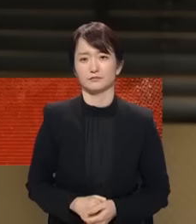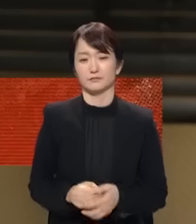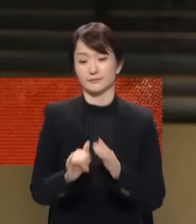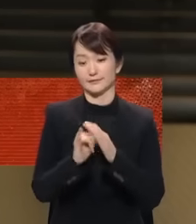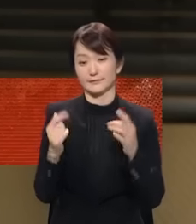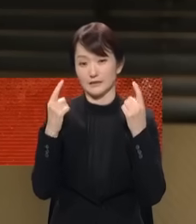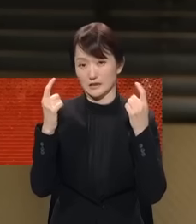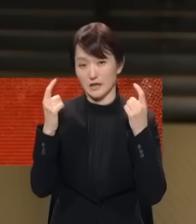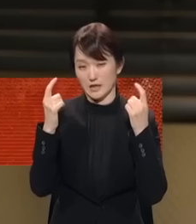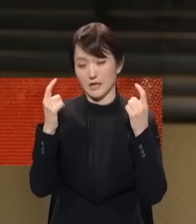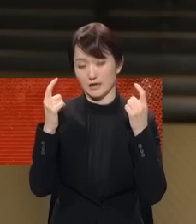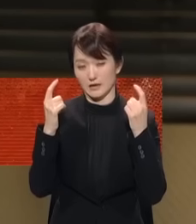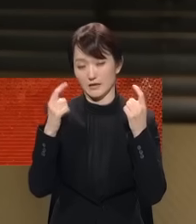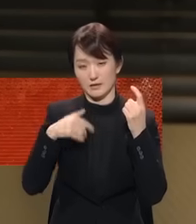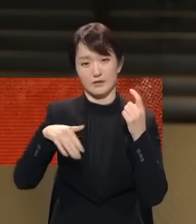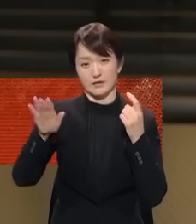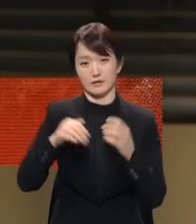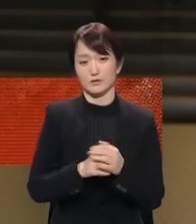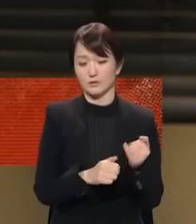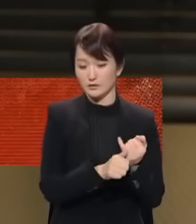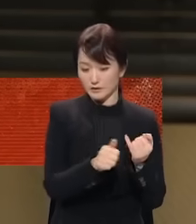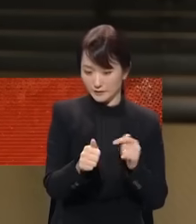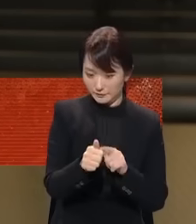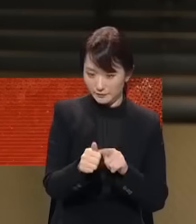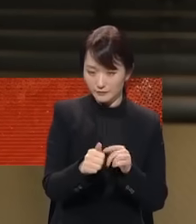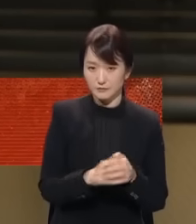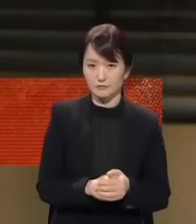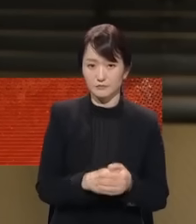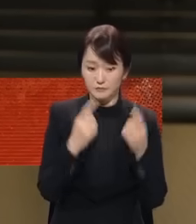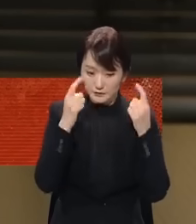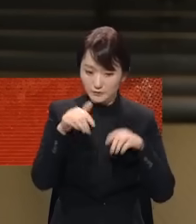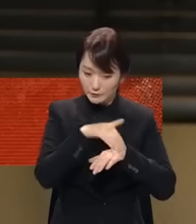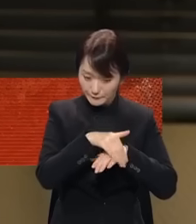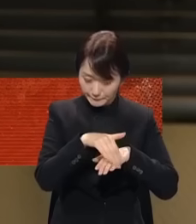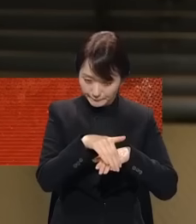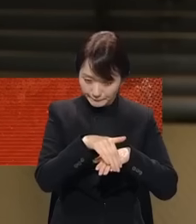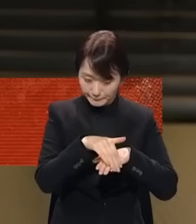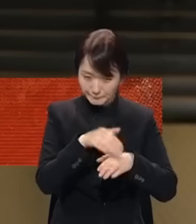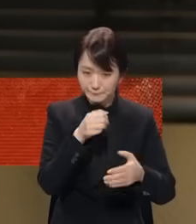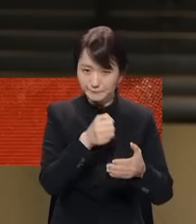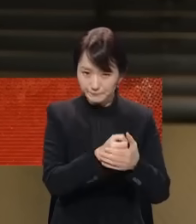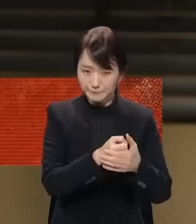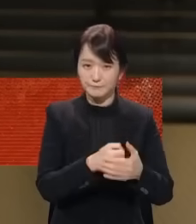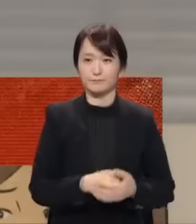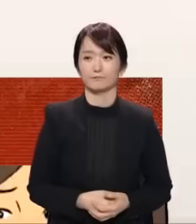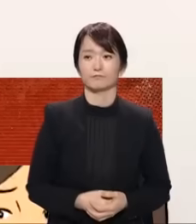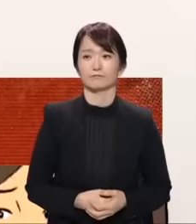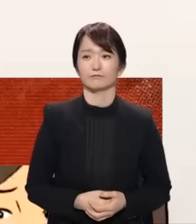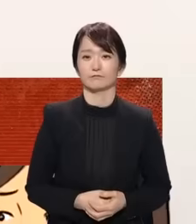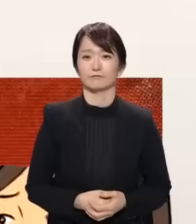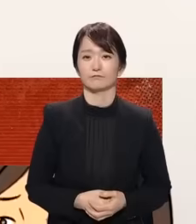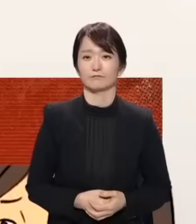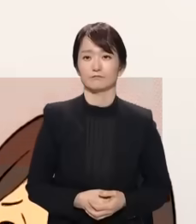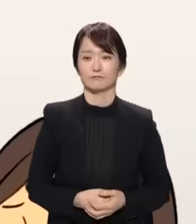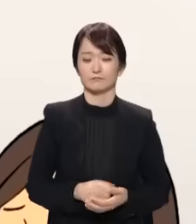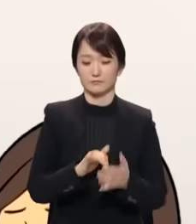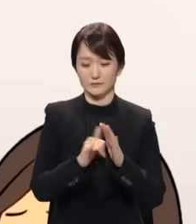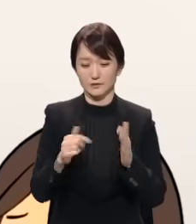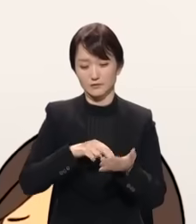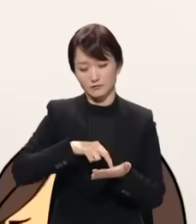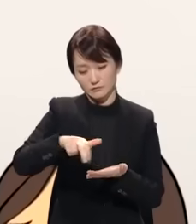가족끼리 여행을 좀 가려고 이제 남편이 다 여행 계획도 다 짜놨는데, 둘째 남편, 가족 단톡방에서